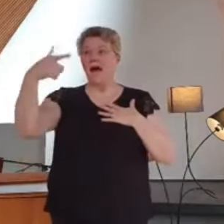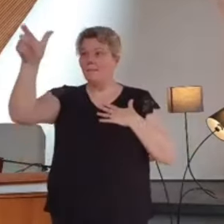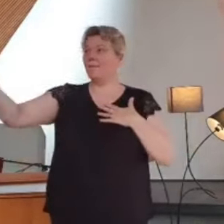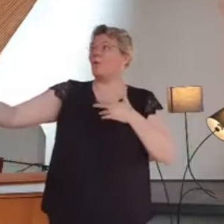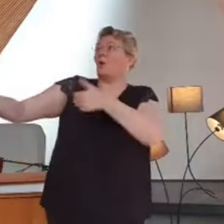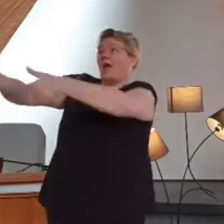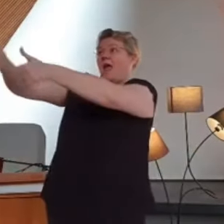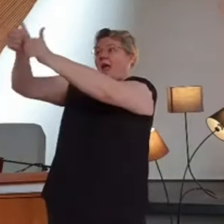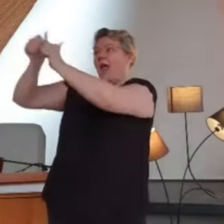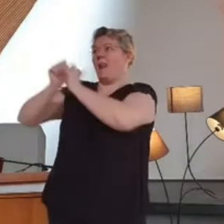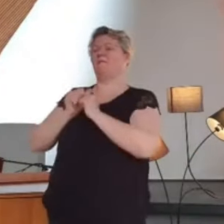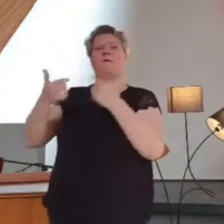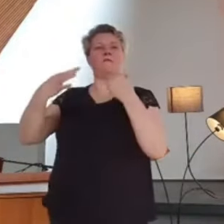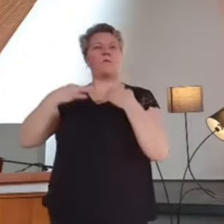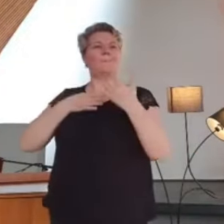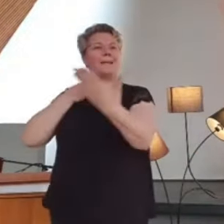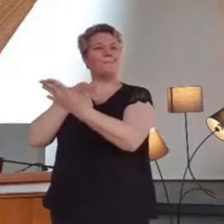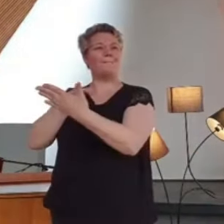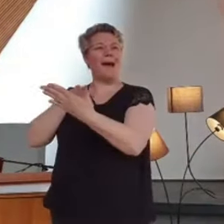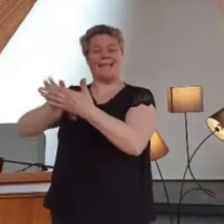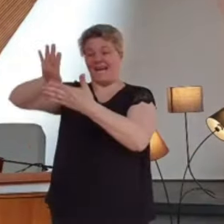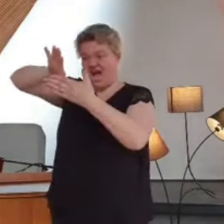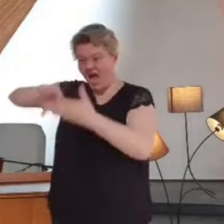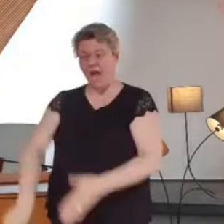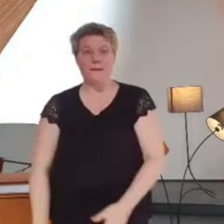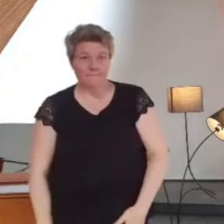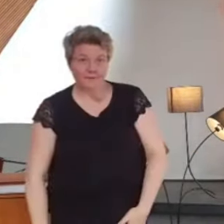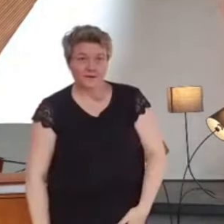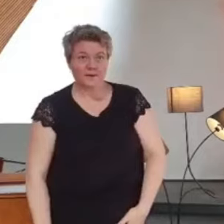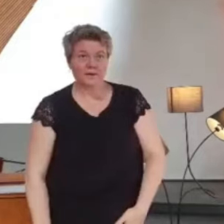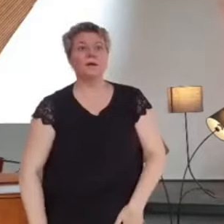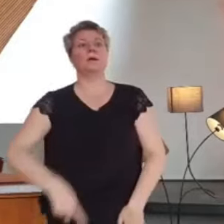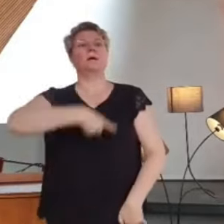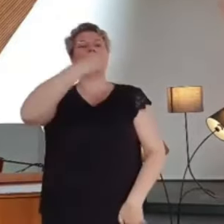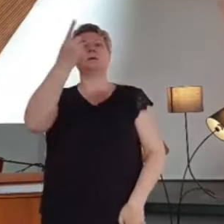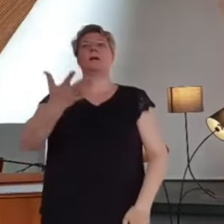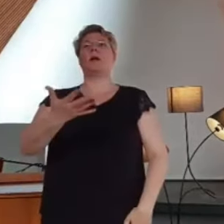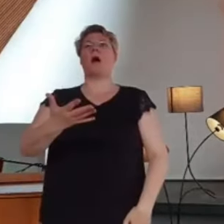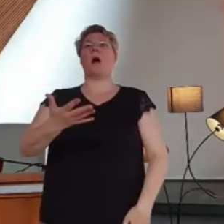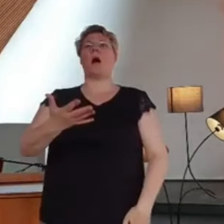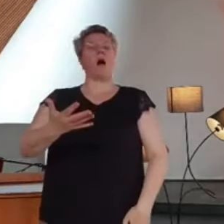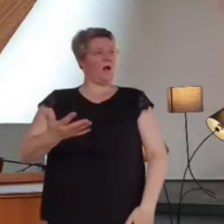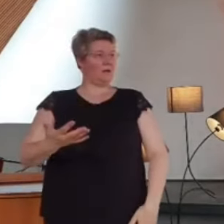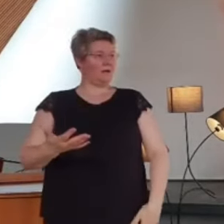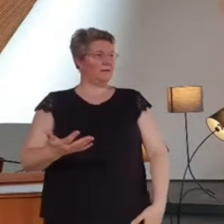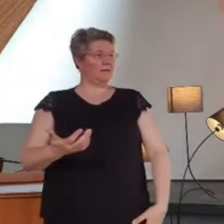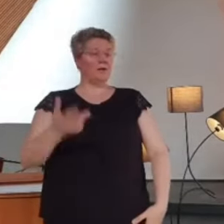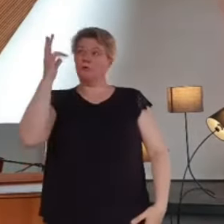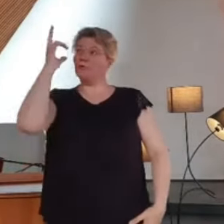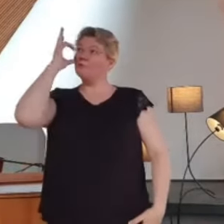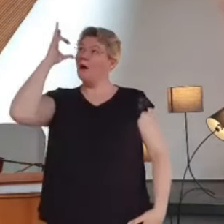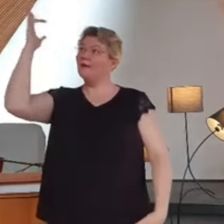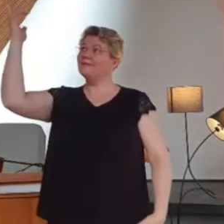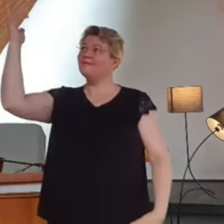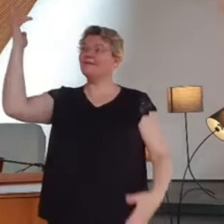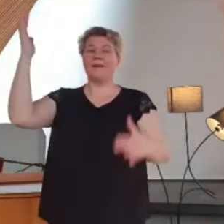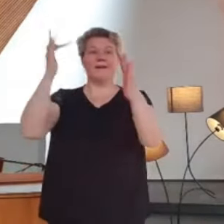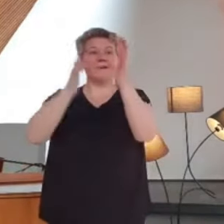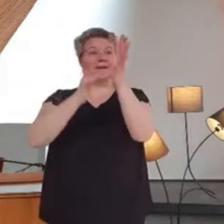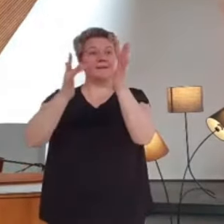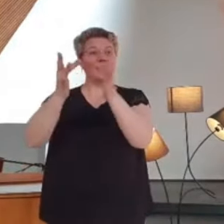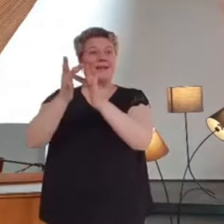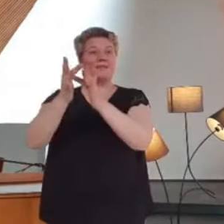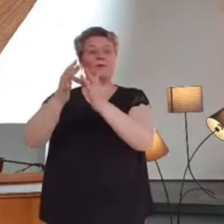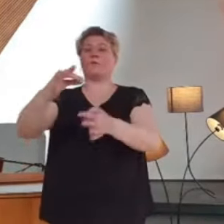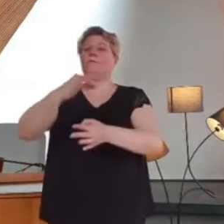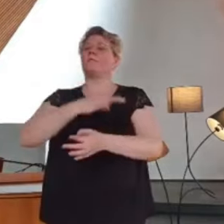hilft mir, über diese Barriere zu kommen, dass man dann feststellen kann, Gott oder Jesus ist eine große